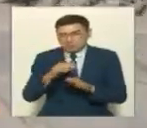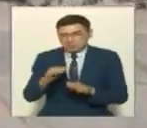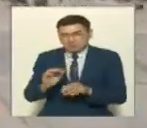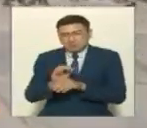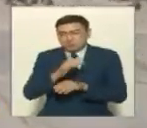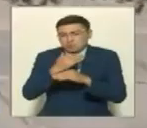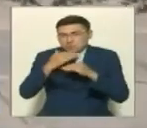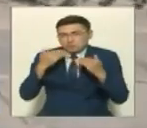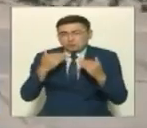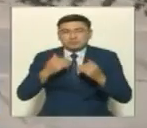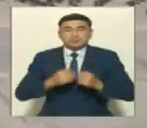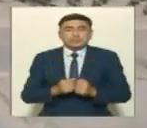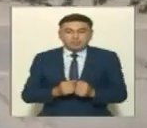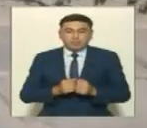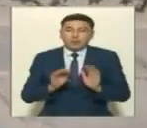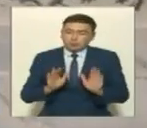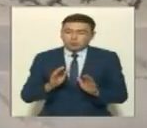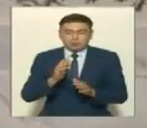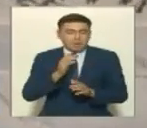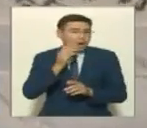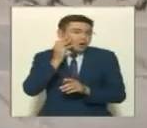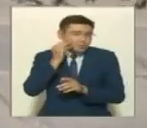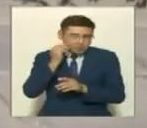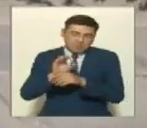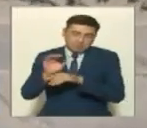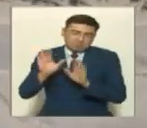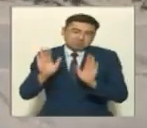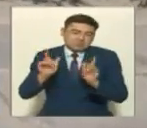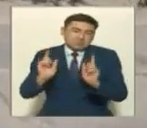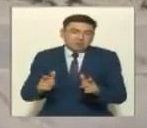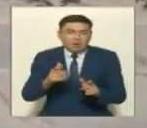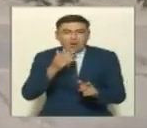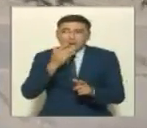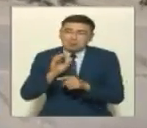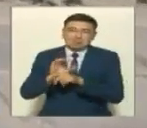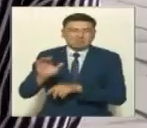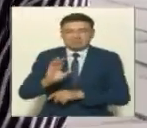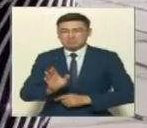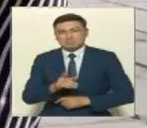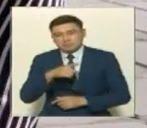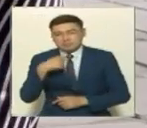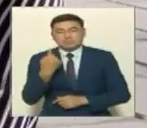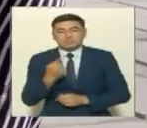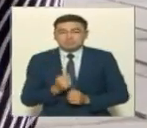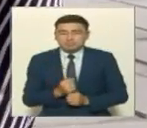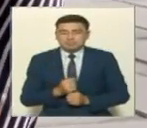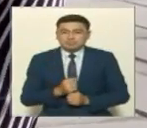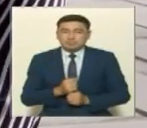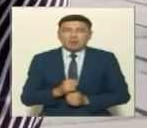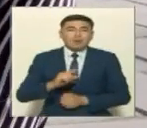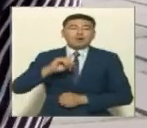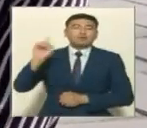грантқа түсіп Алматыға кетті, Алматыға жібердім. Бірақ шетелге ешқайсын жібермеймін. Әлде де бар балдарым өсіп жатқан. Баланы жақсы жаққа